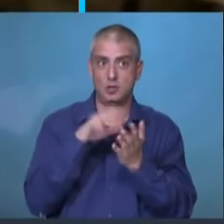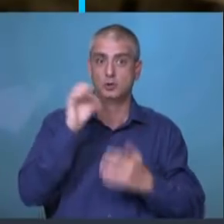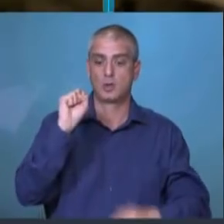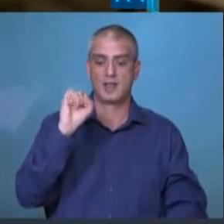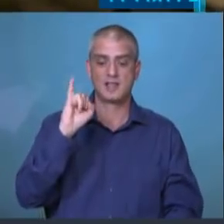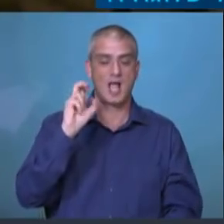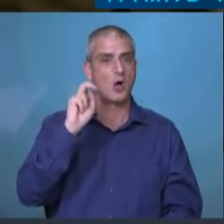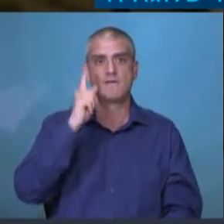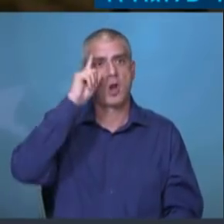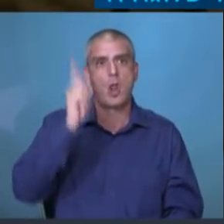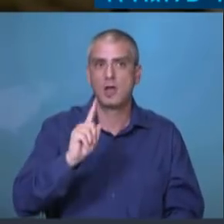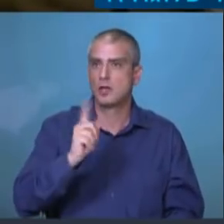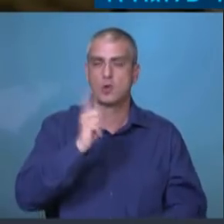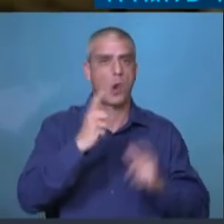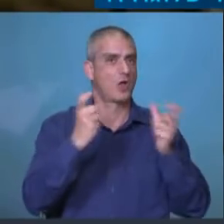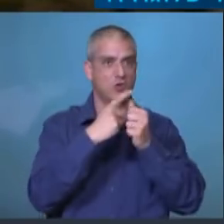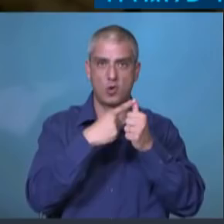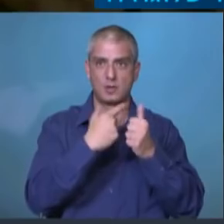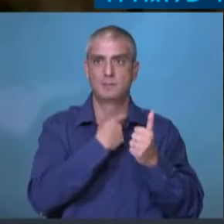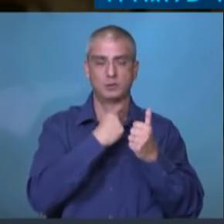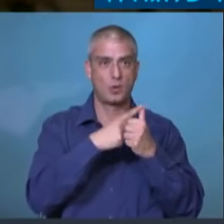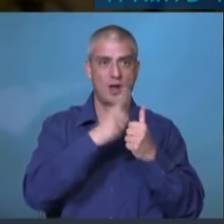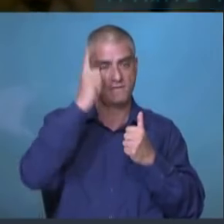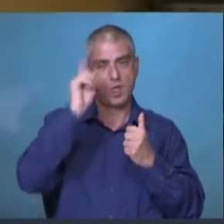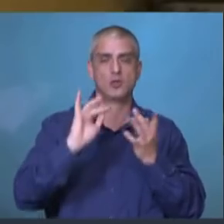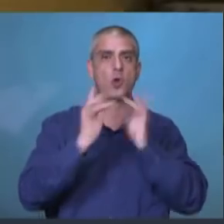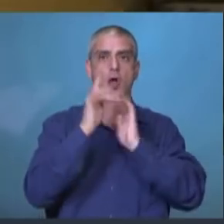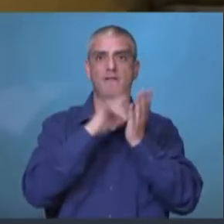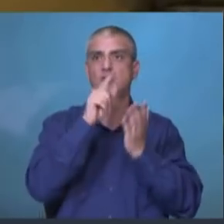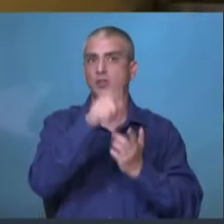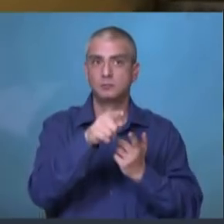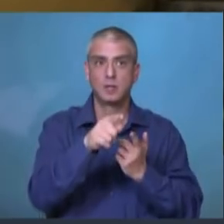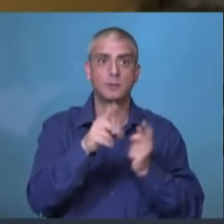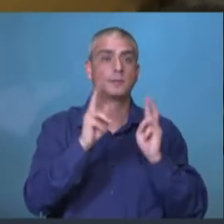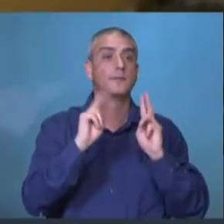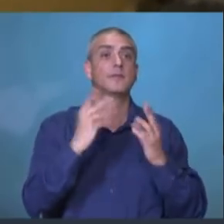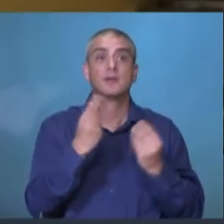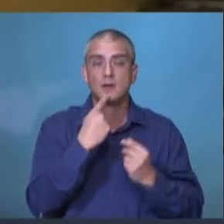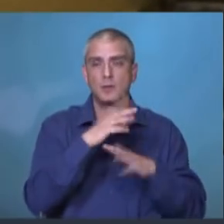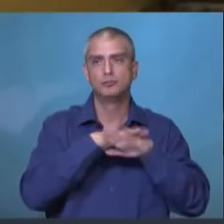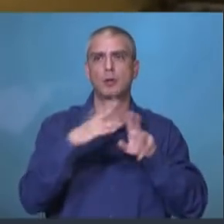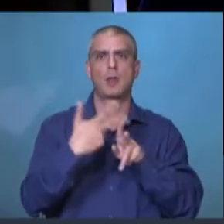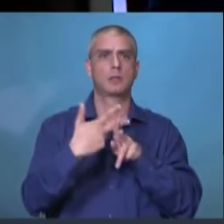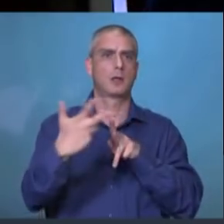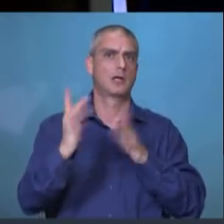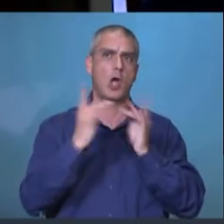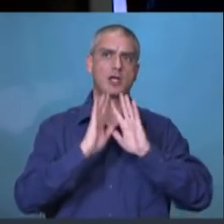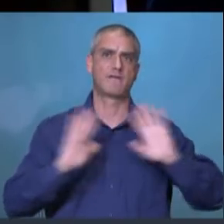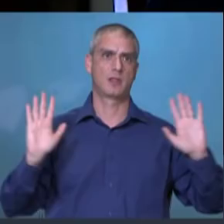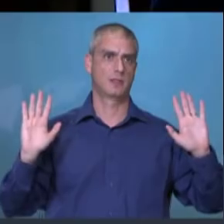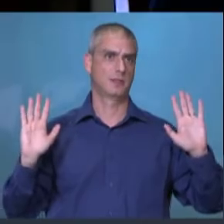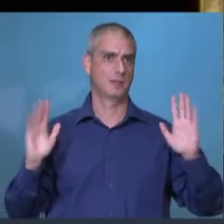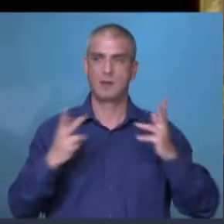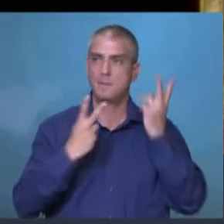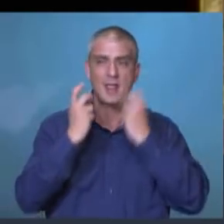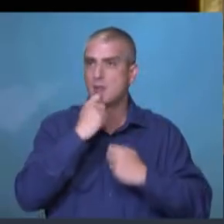יעקב. לא ידענו לא על הגדוד שנמצא במצוקה, וגם לא על האויב שנמצא שם. בפירוש הנתון היה של שטח נקי מאויב. מודיעין הרבה לא